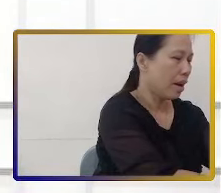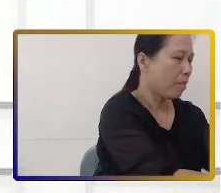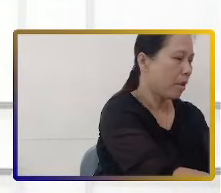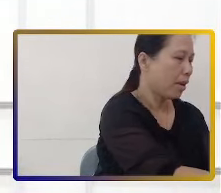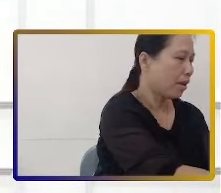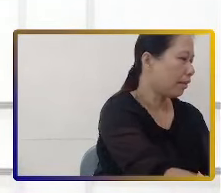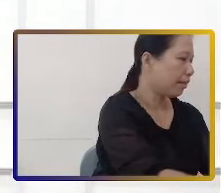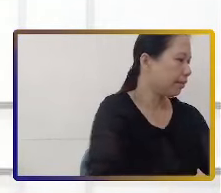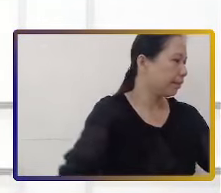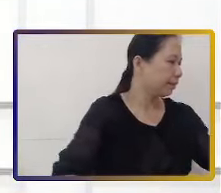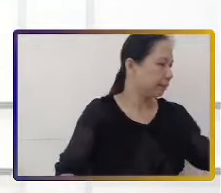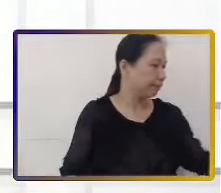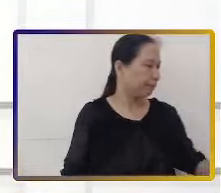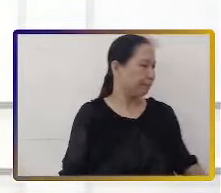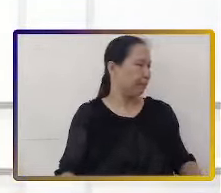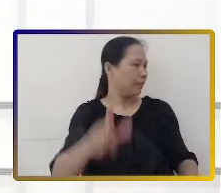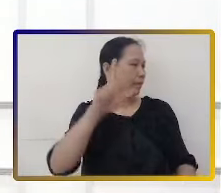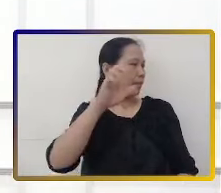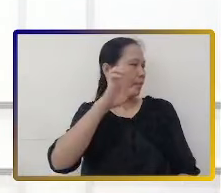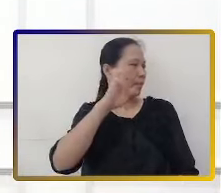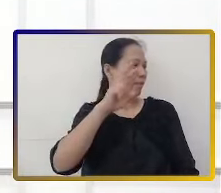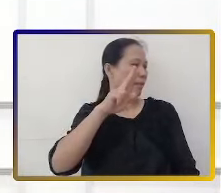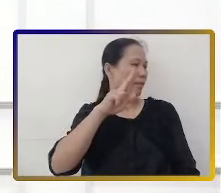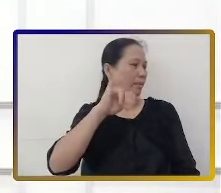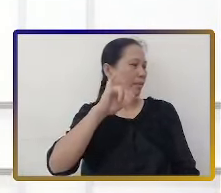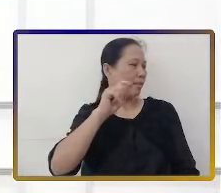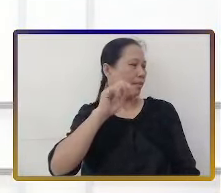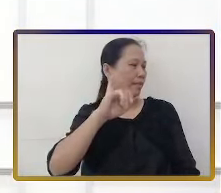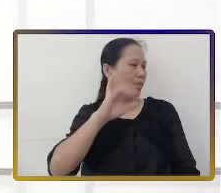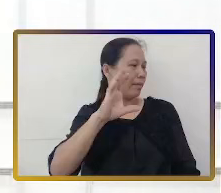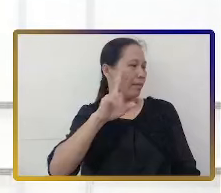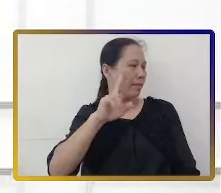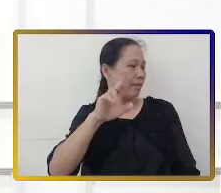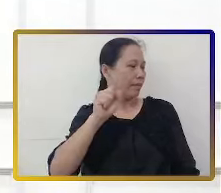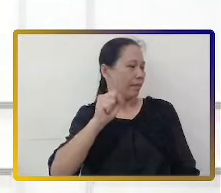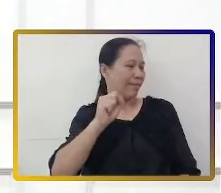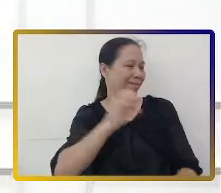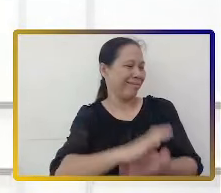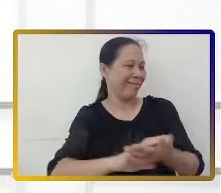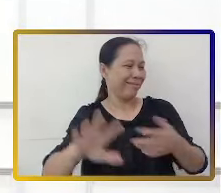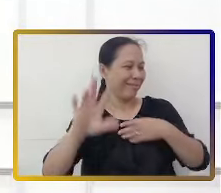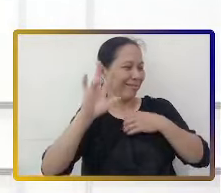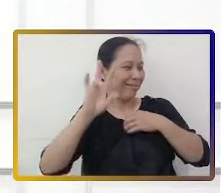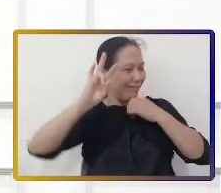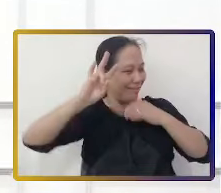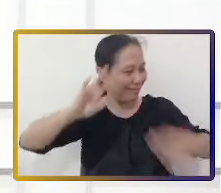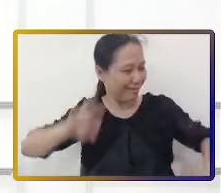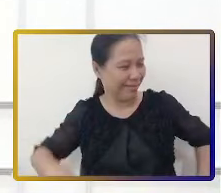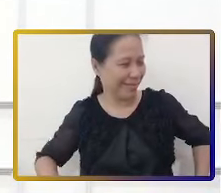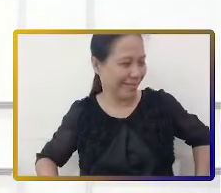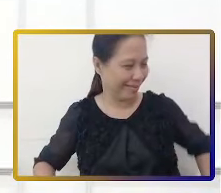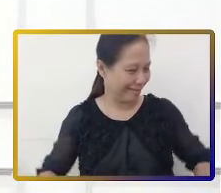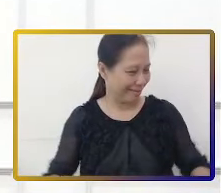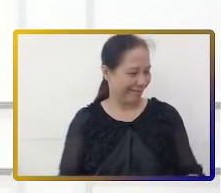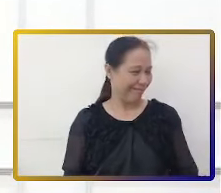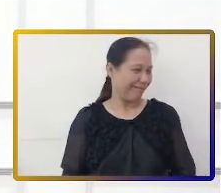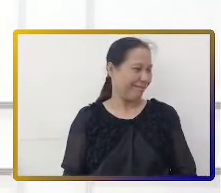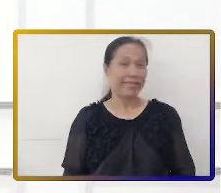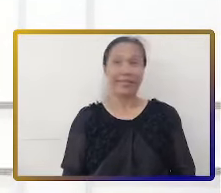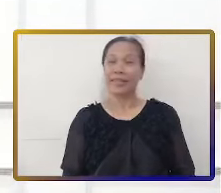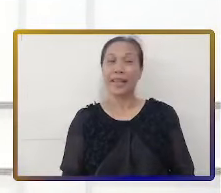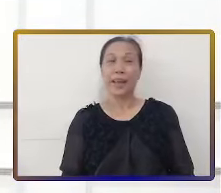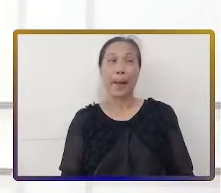binibigay o hindi yung parang lumaki ka na lang sa church Bakit ka nagbibigay kasi nakagisnan ko na nagbibigay ako eh no i